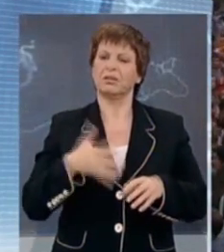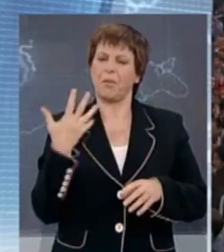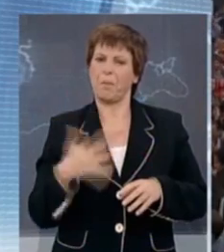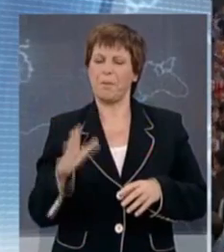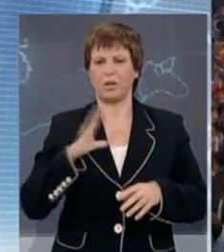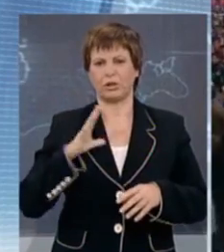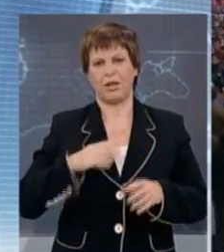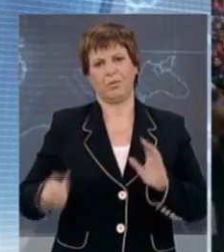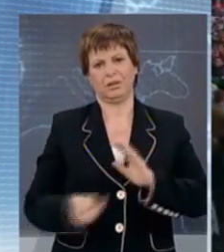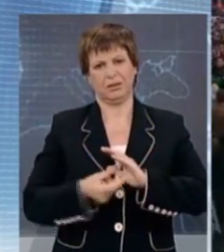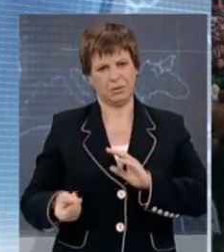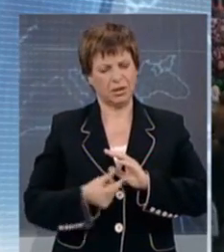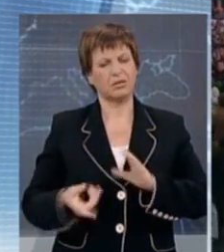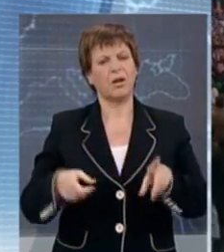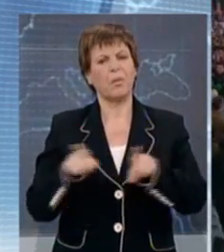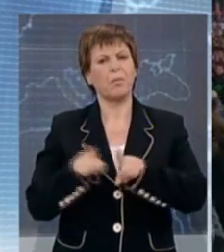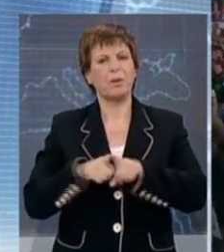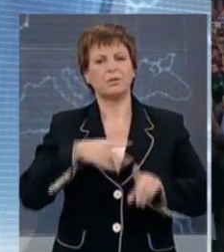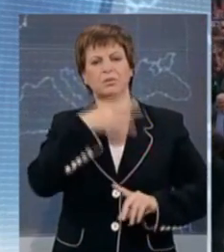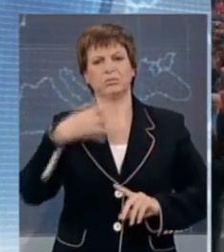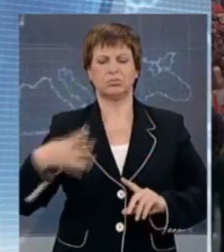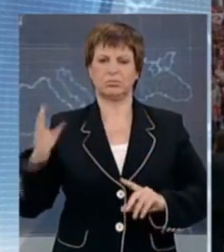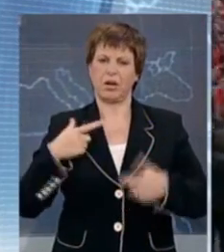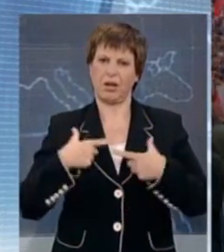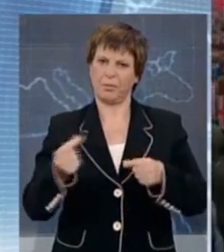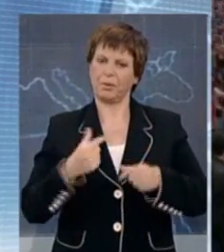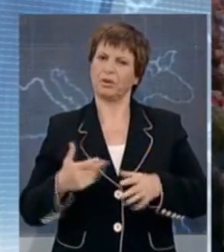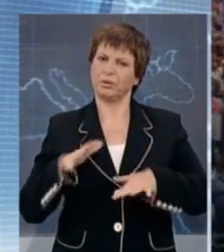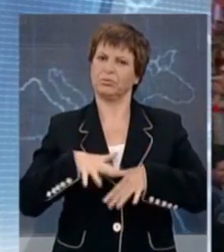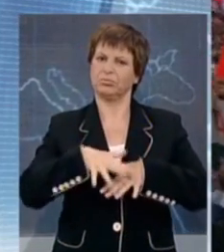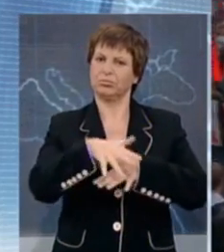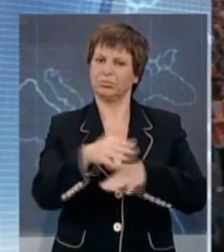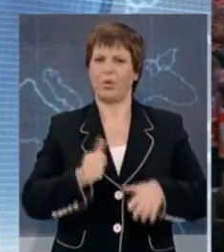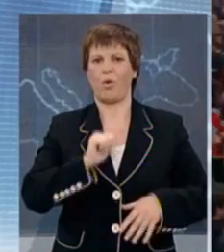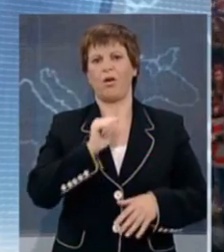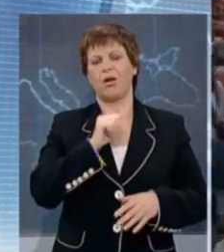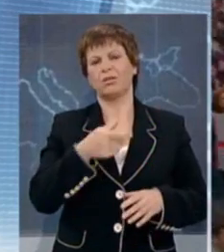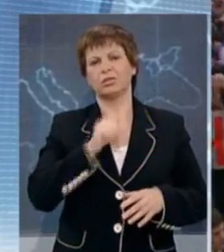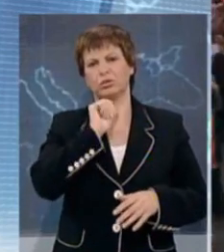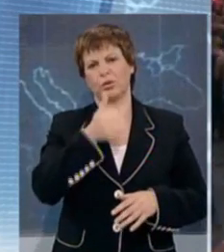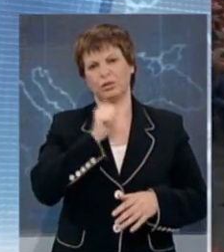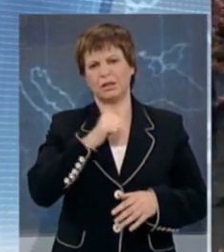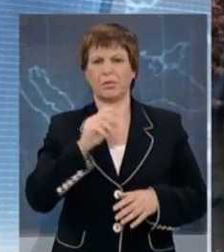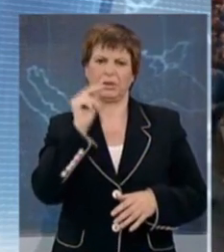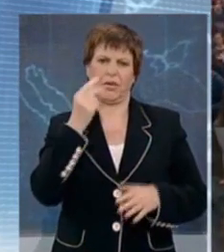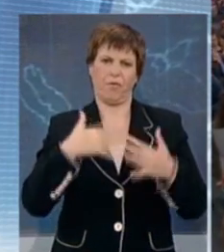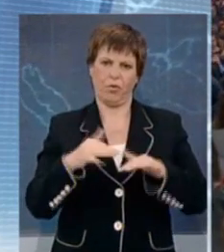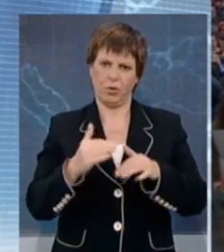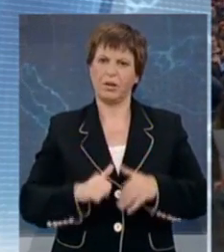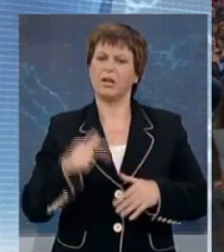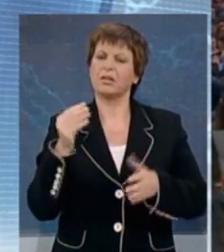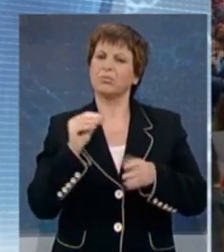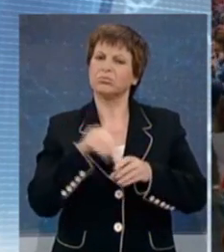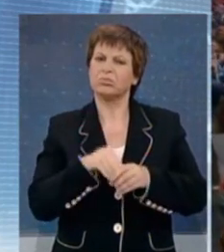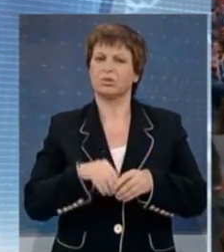μαζί με συνιστώσεις του ΣΥΡΙΖΑ έκαναν πορεία προς τη Βουλή. Λίγη ώρα αργότερα στη Βουλή κατέφτασε και η πορεία οργανώσεων της κοινοβουλευτικής